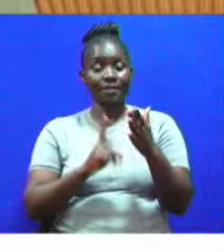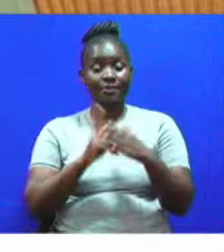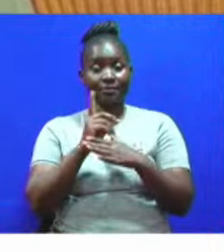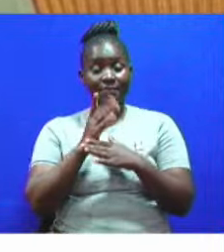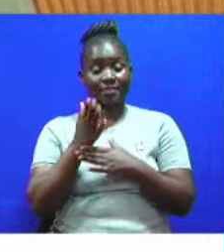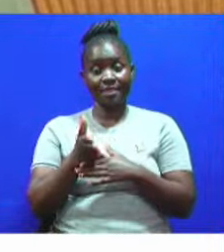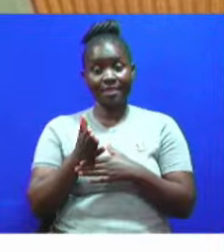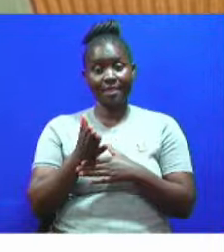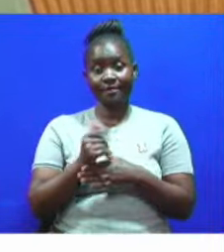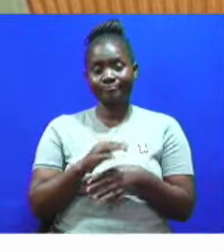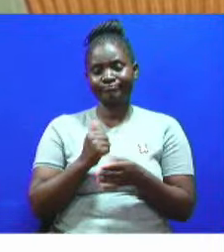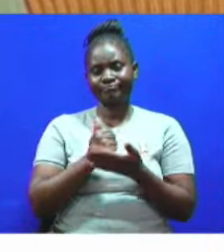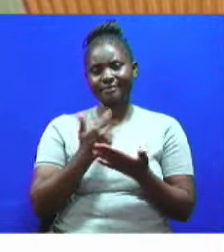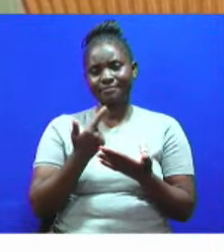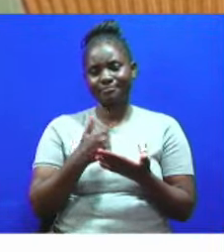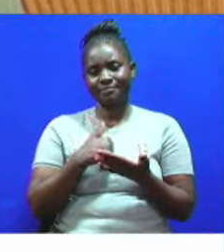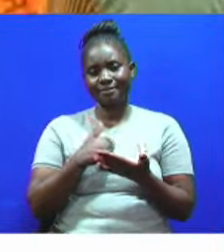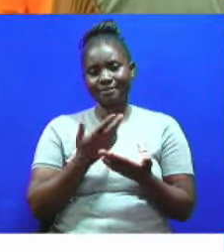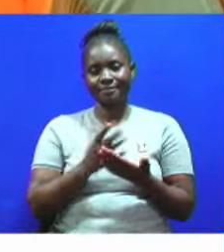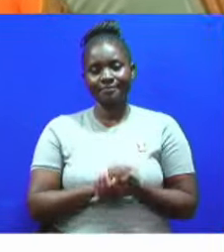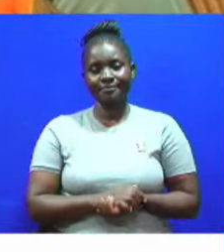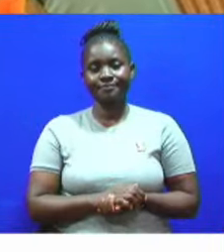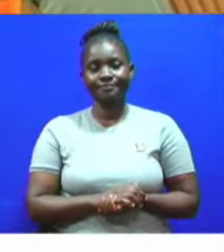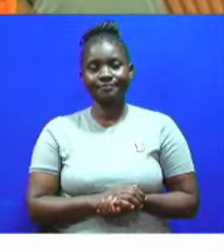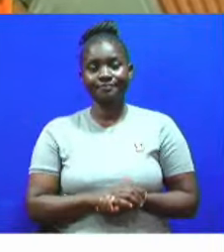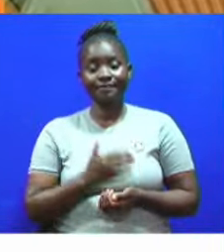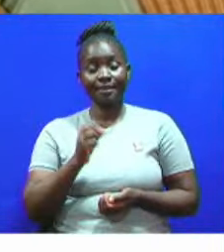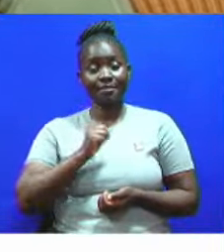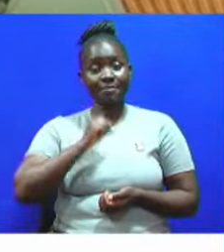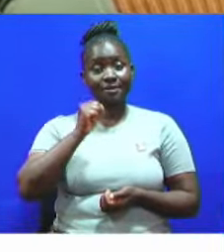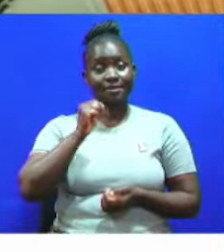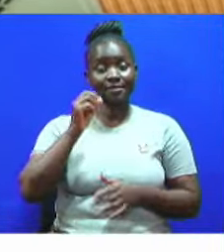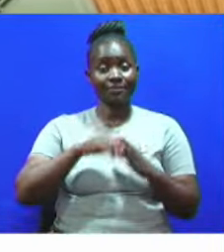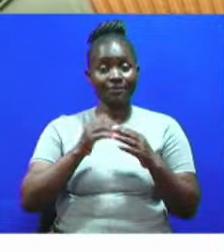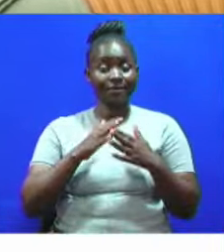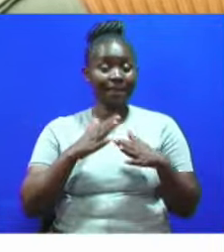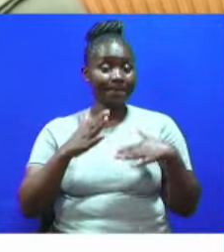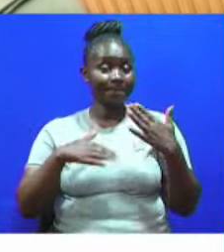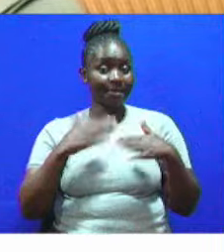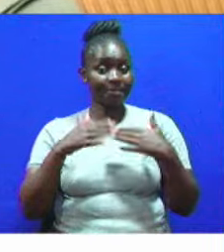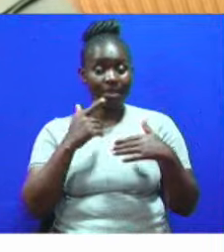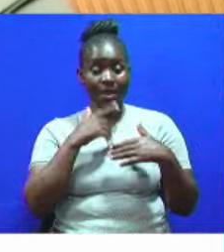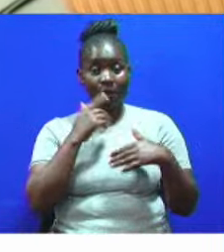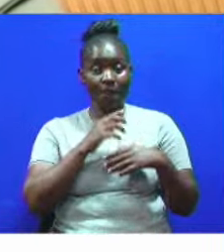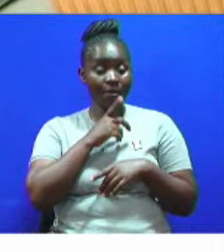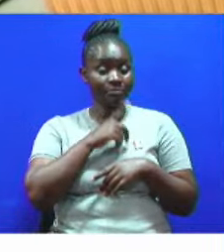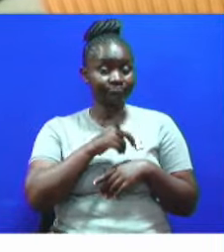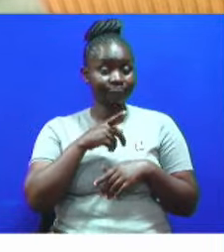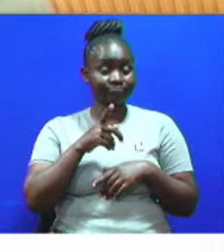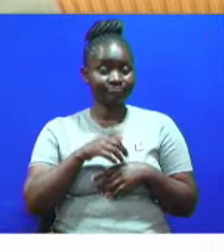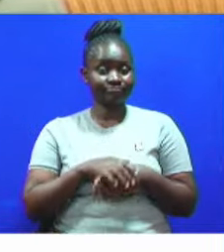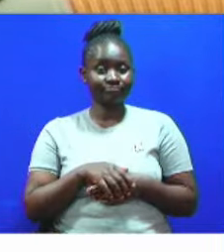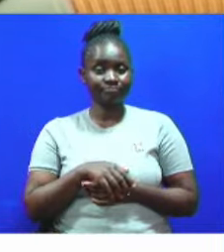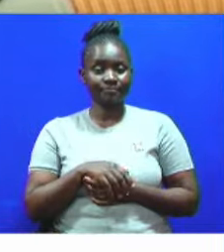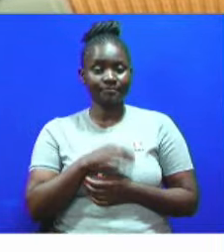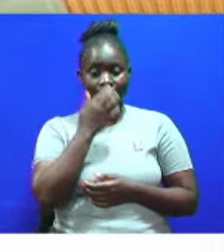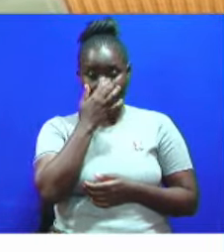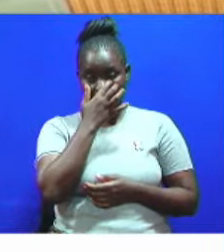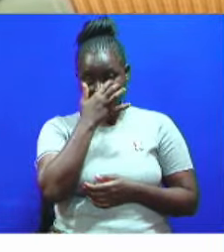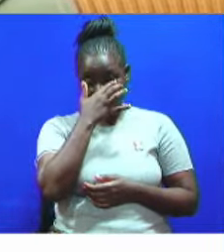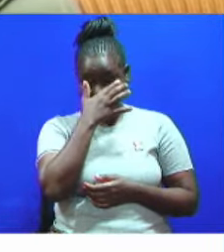na hinchang konya zegram. Se siya sega aswaita, anda kwenye pare na tachile biara biara. Baranda kwenye